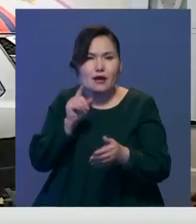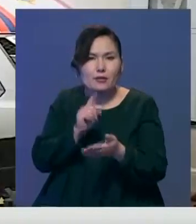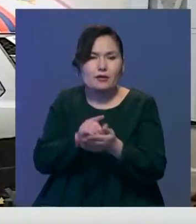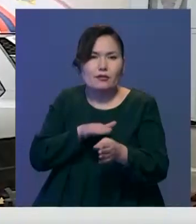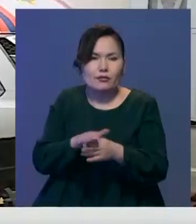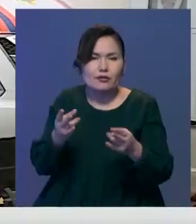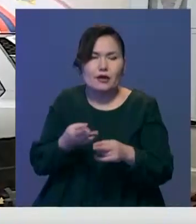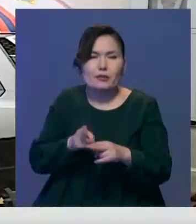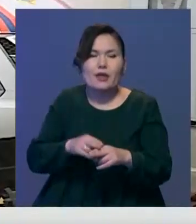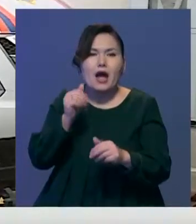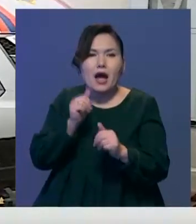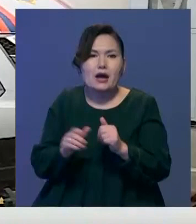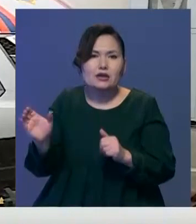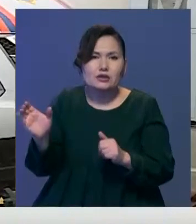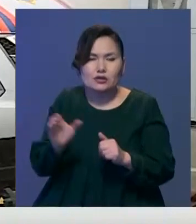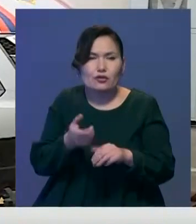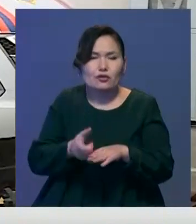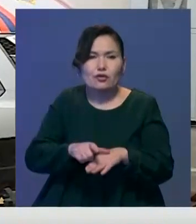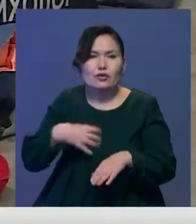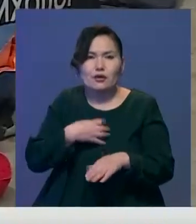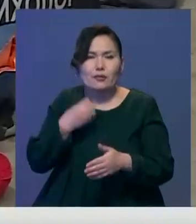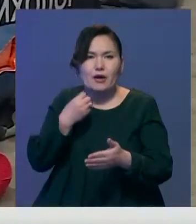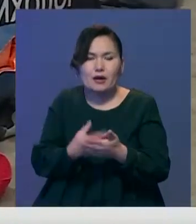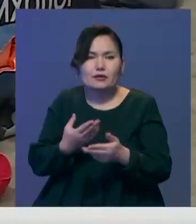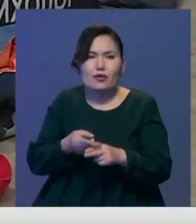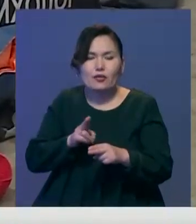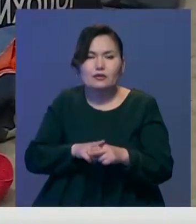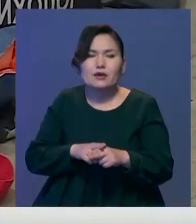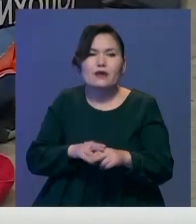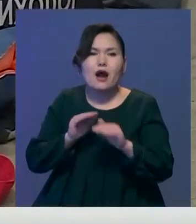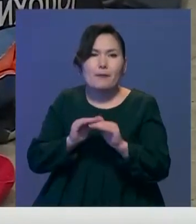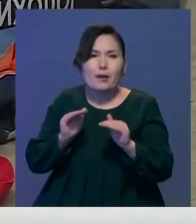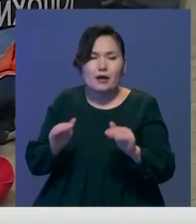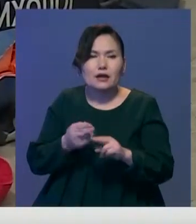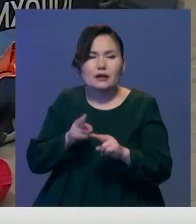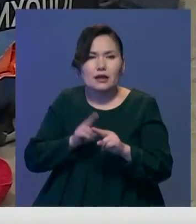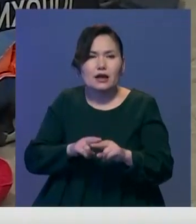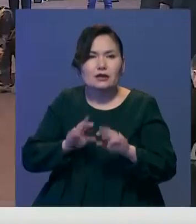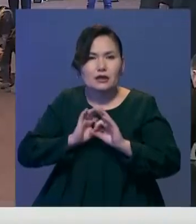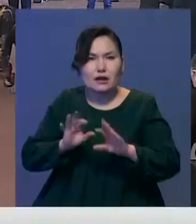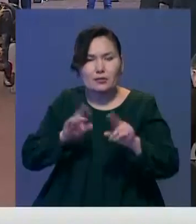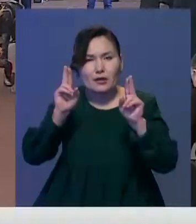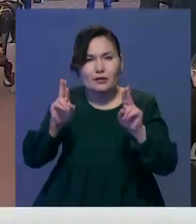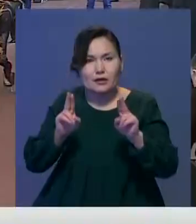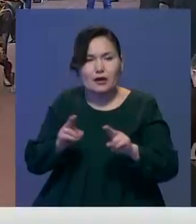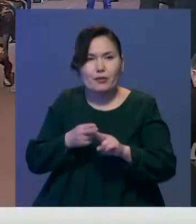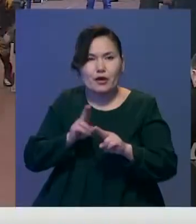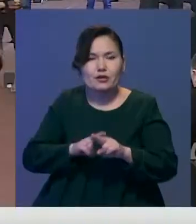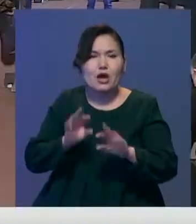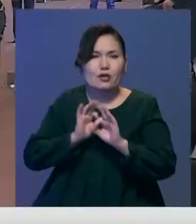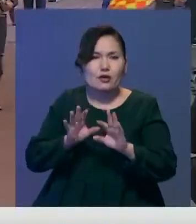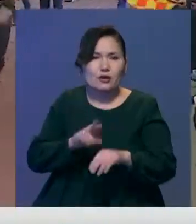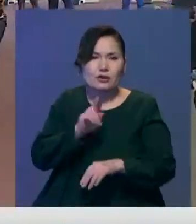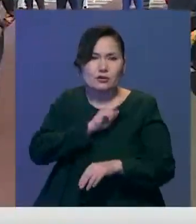етіледі. Әр секунд алтыннан да қымбат сәтте абдырап қалуға болмайды. Жеткіншектерге шақырту кезінде ширақ қимылдап, үйлесімді жұмыс істеудің